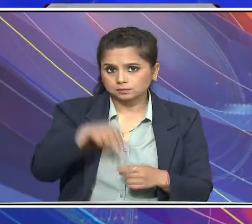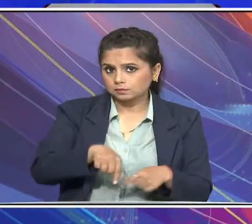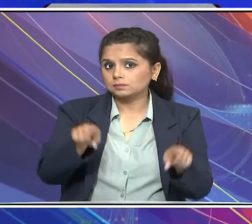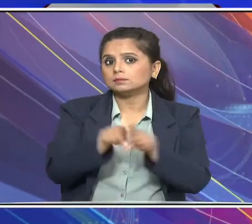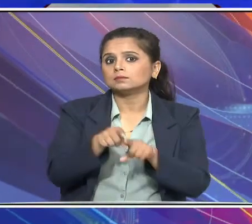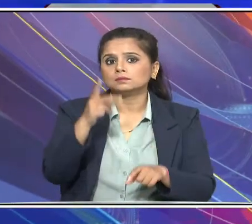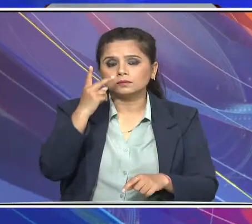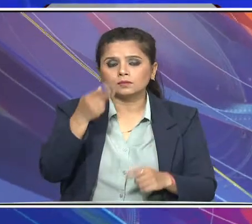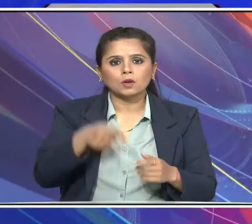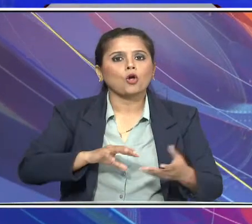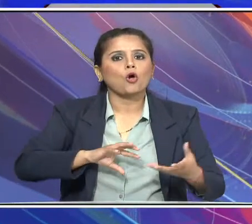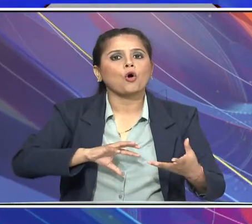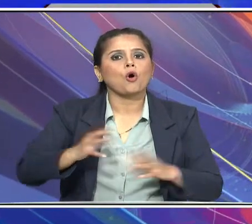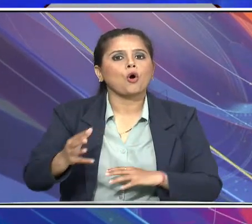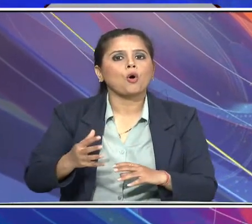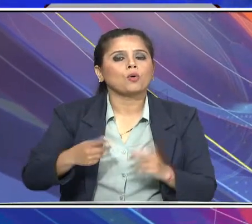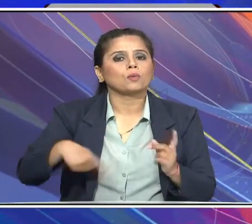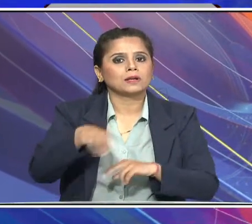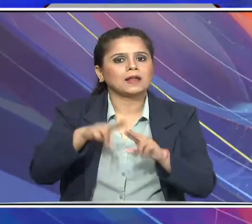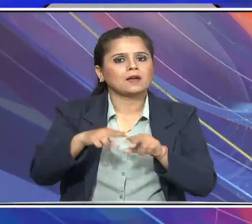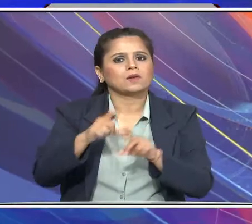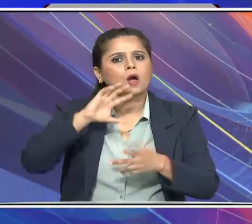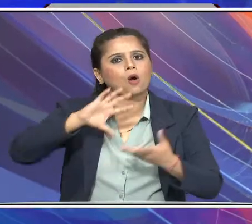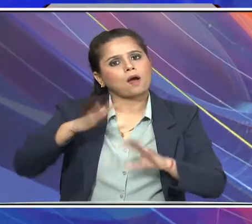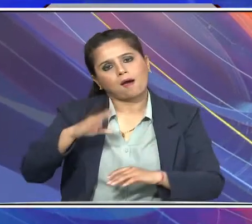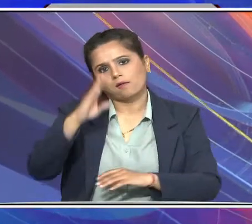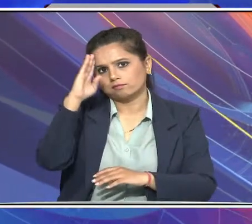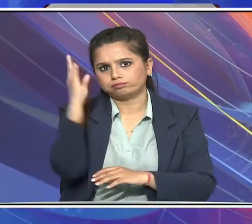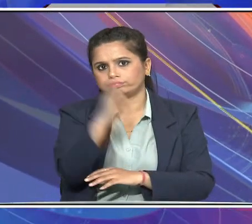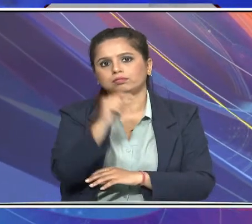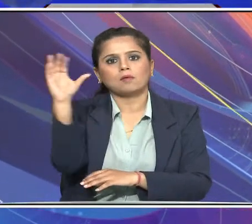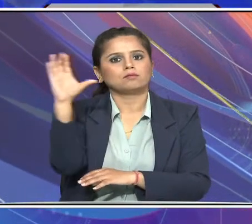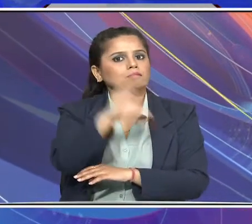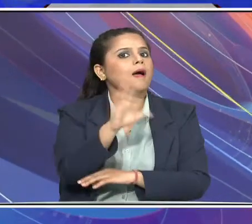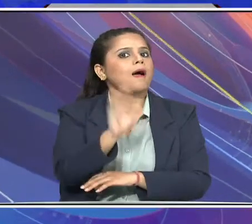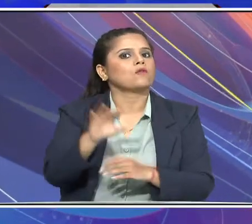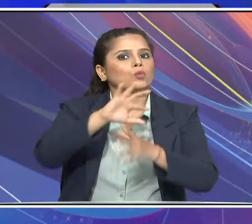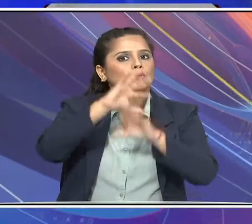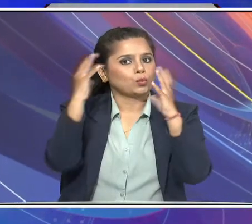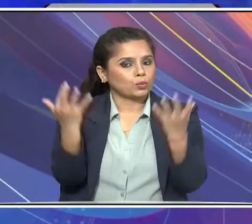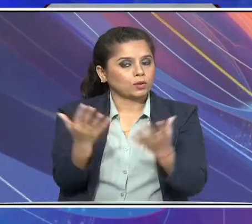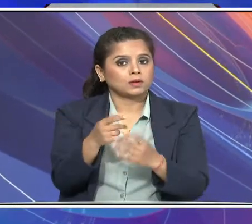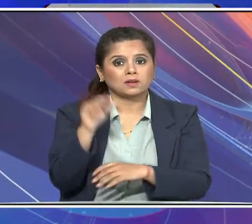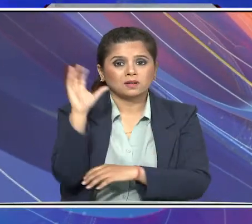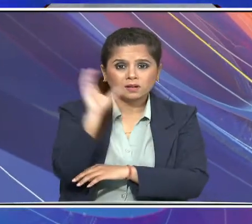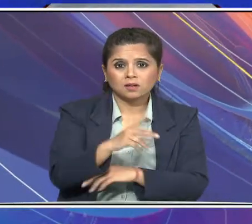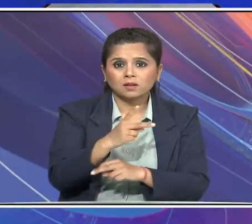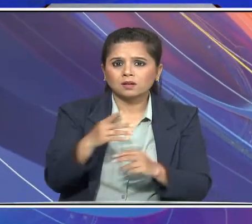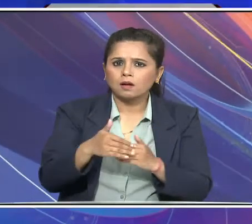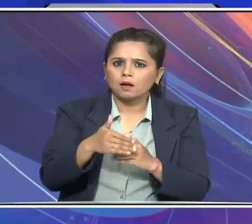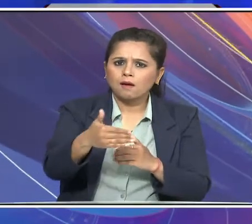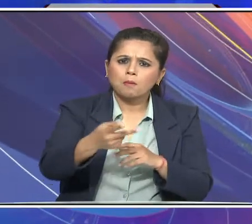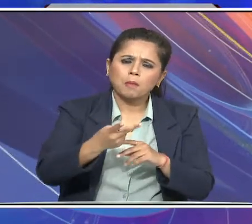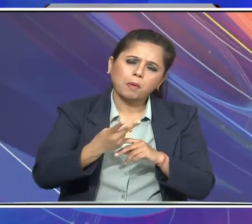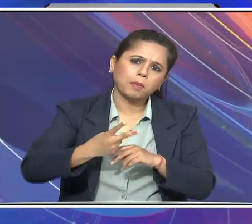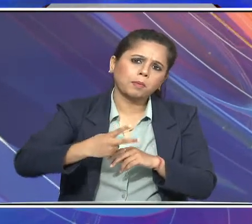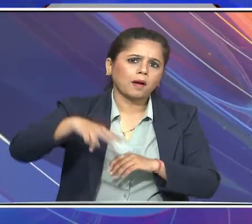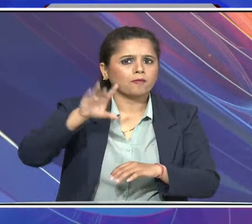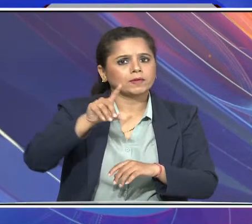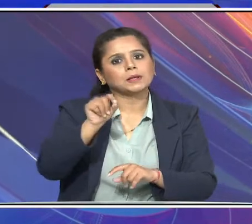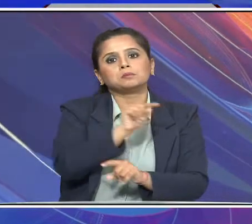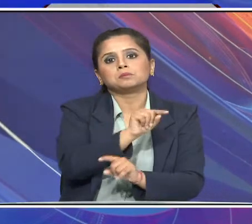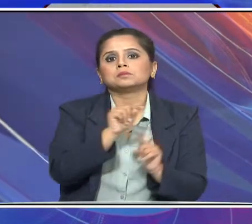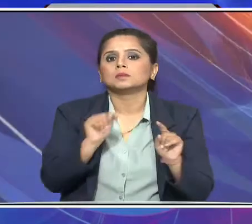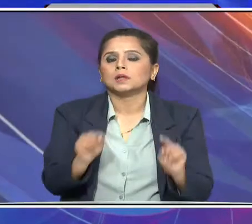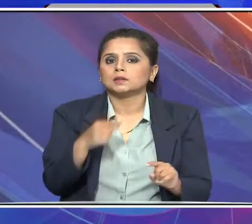ऑटोमेटिक रूट से एफडी भी आई है और उसमें इन्वेस्टमेंट लगातार होता ही जा रहा है 10%